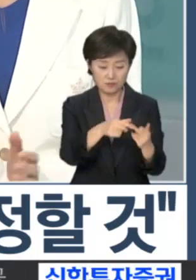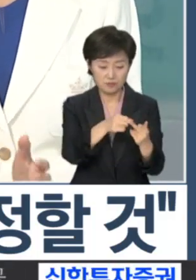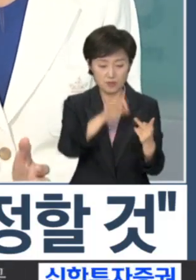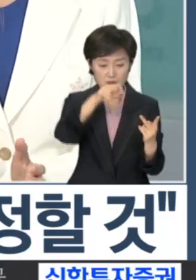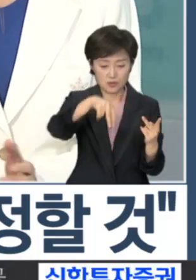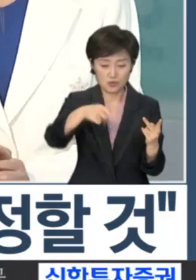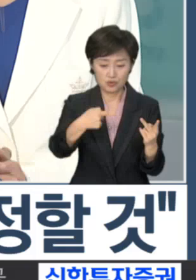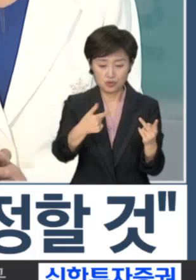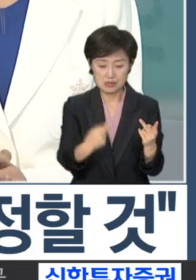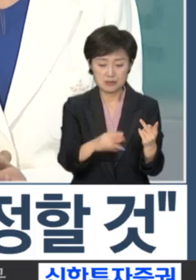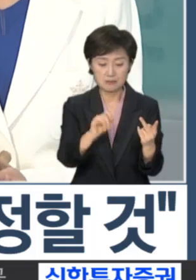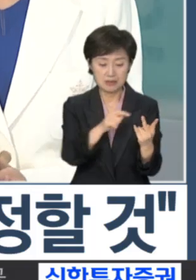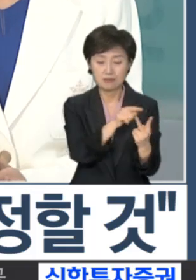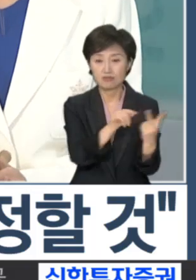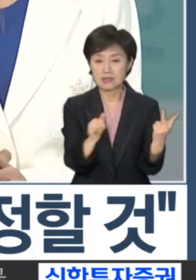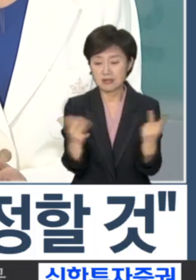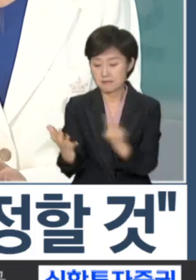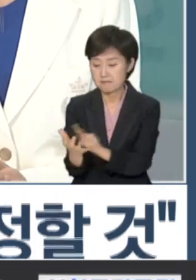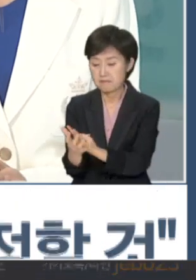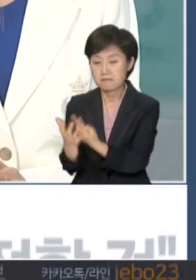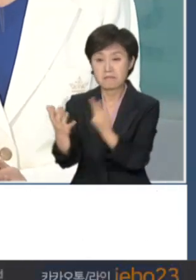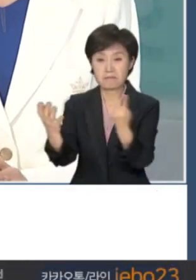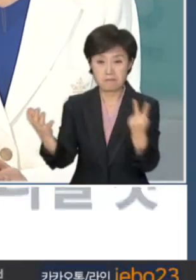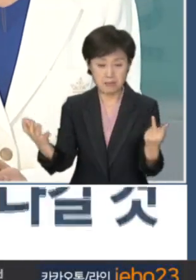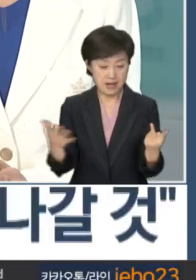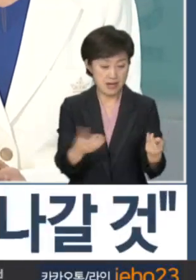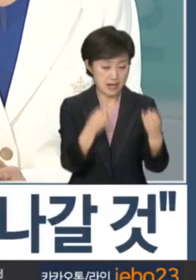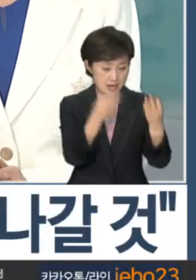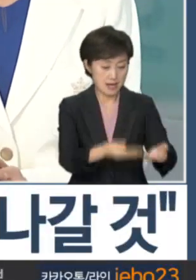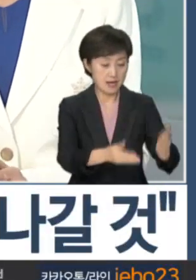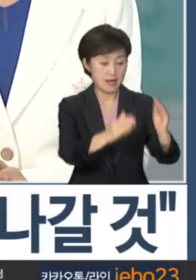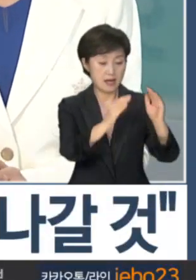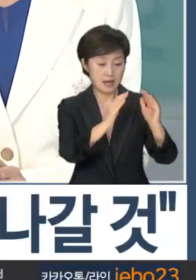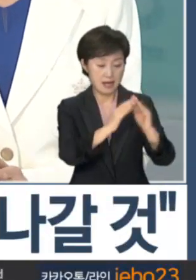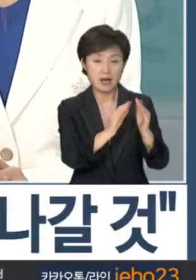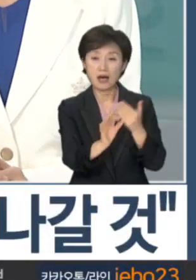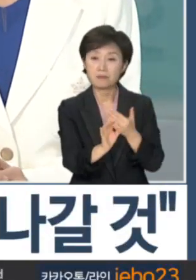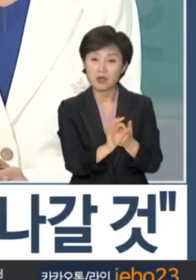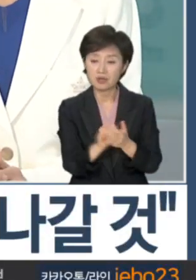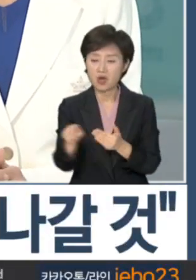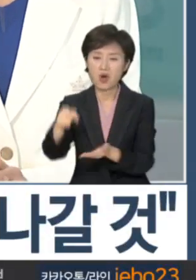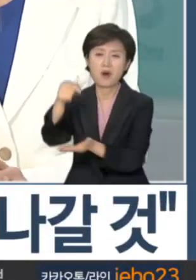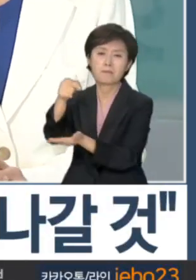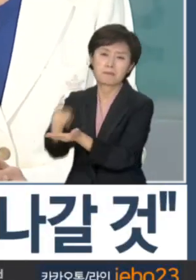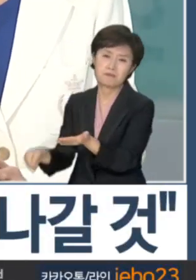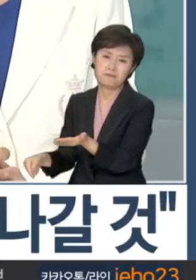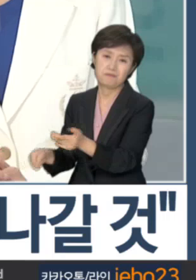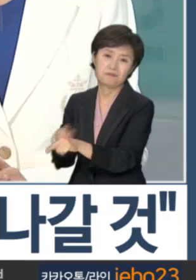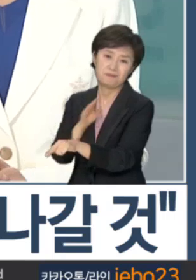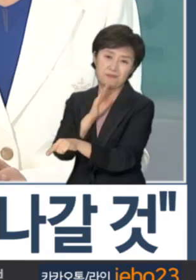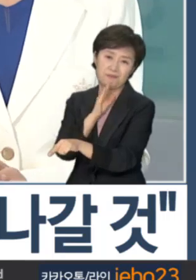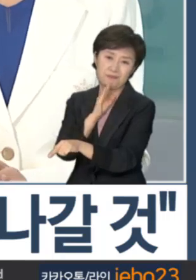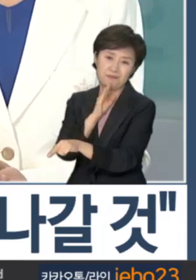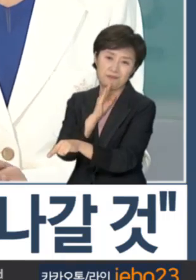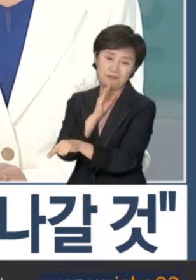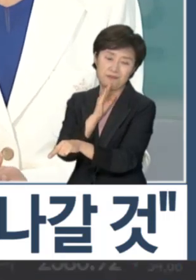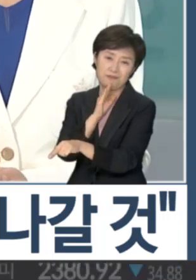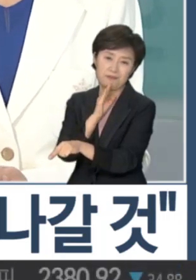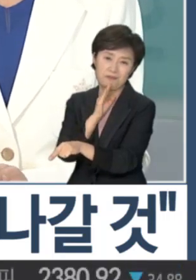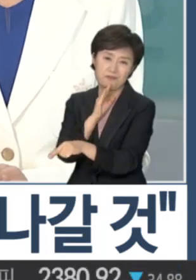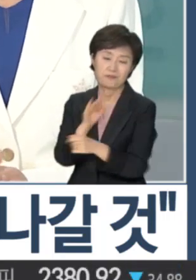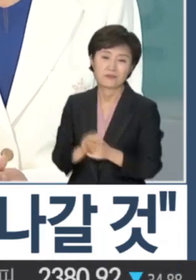그 두 분이 또 나가서 신당을 만들었을 때 그 리스크는 굉장히 클 것으로 보여집니다. 그렇기